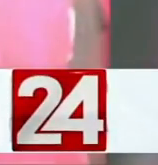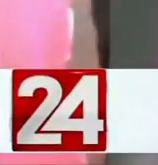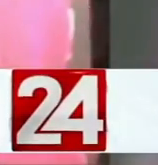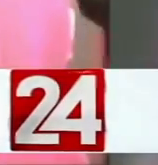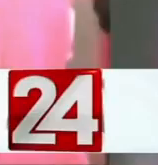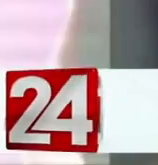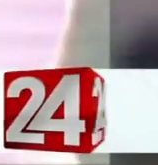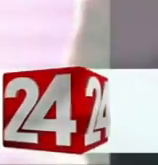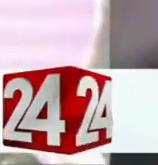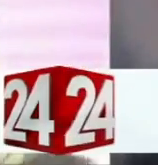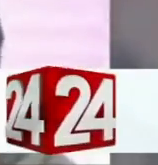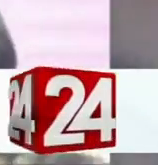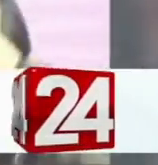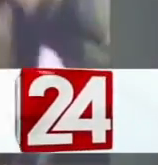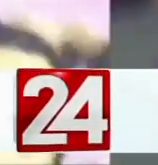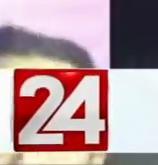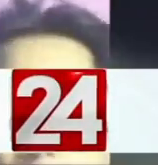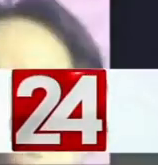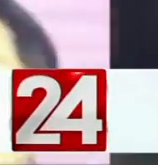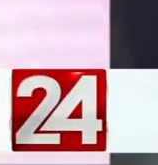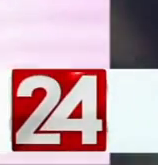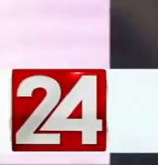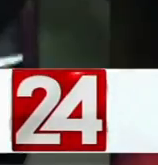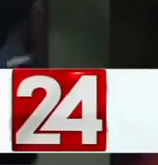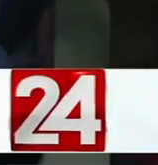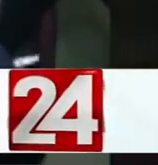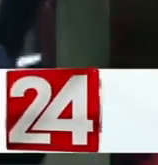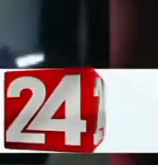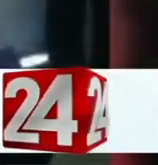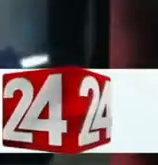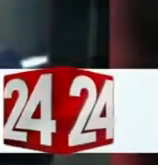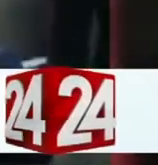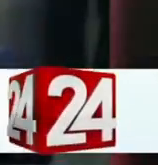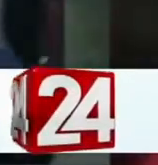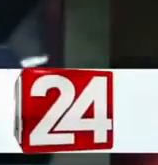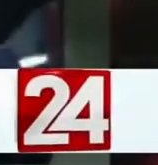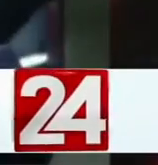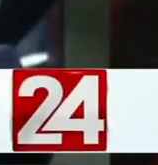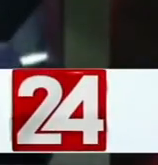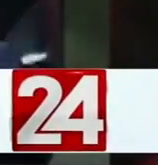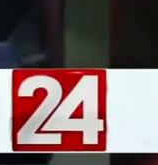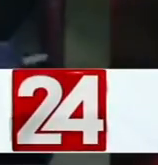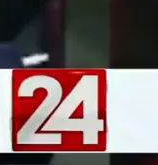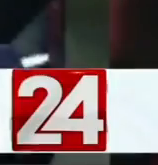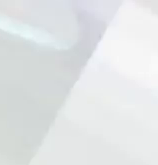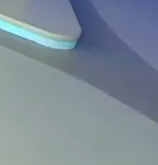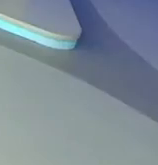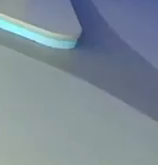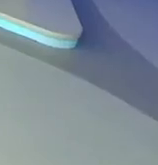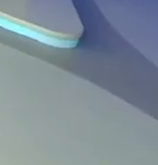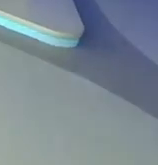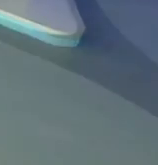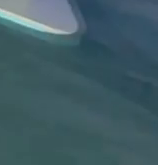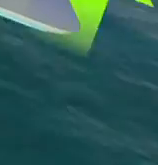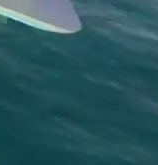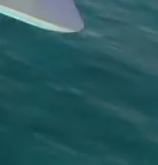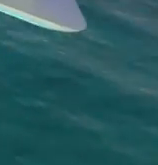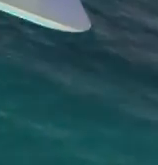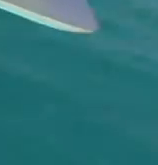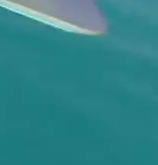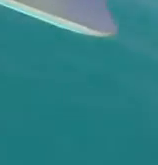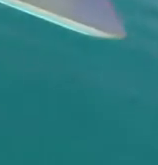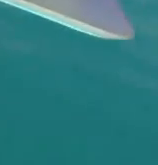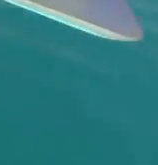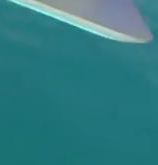at cast ng mga lihim ni Orduha. Tutukan lahat ng yan sa pagbabalik ng